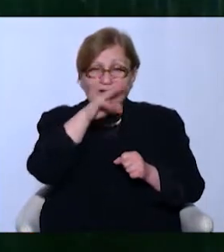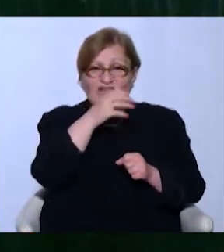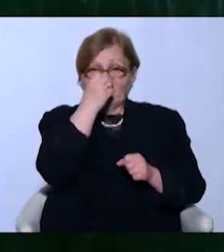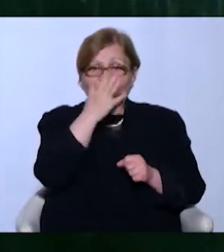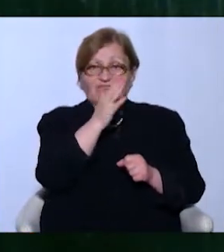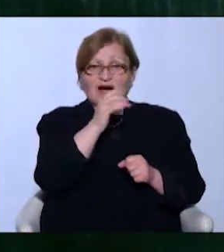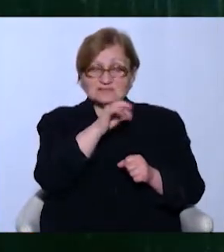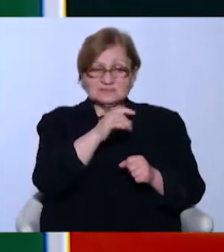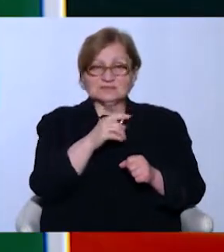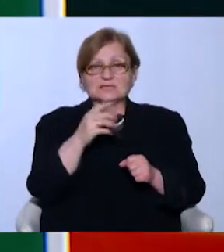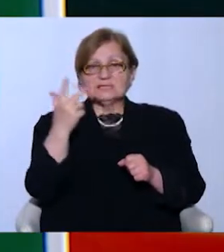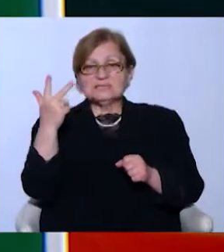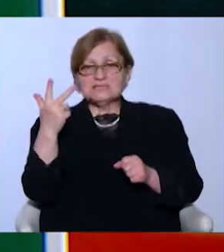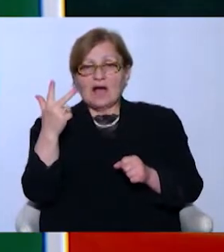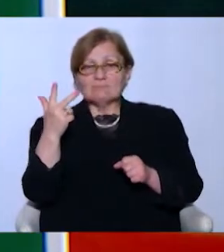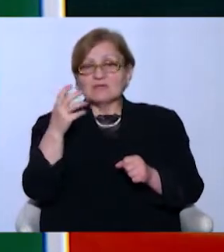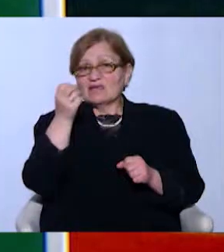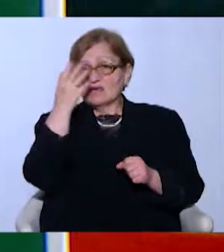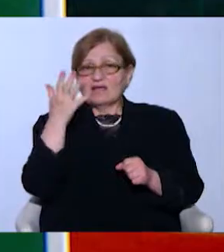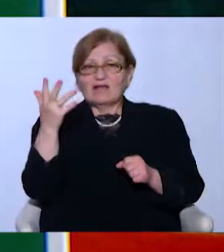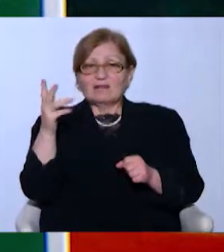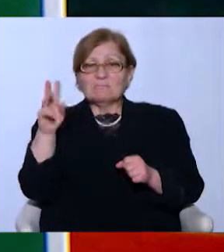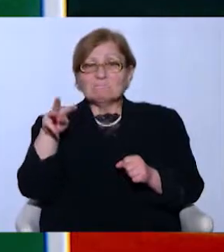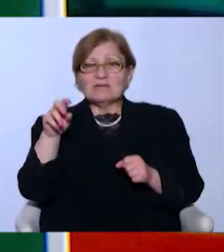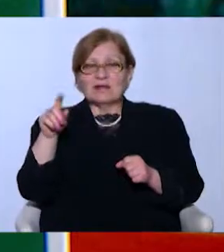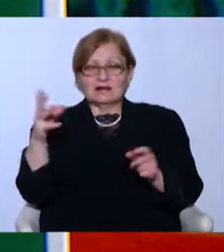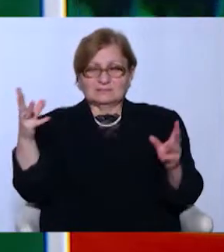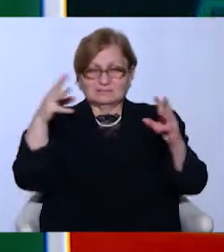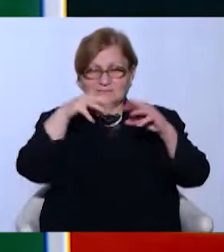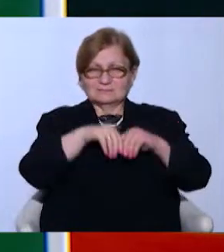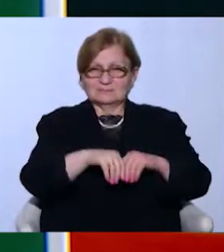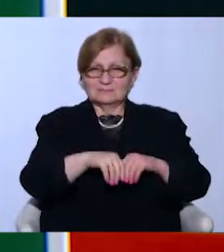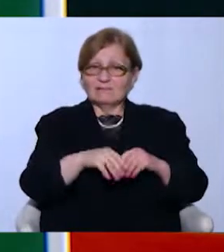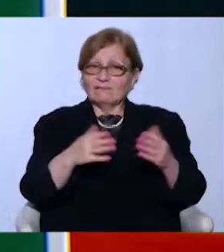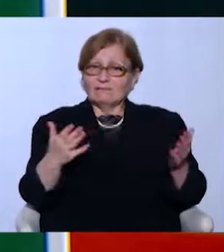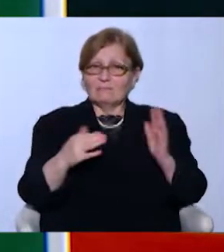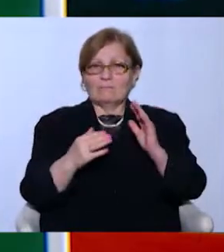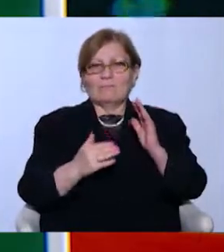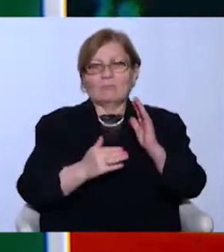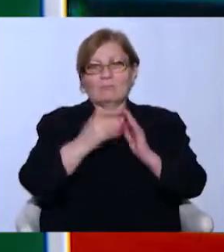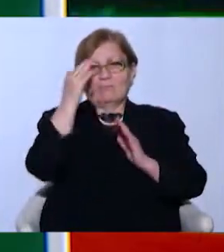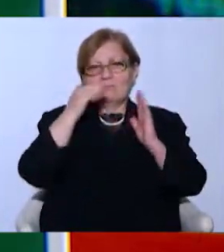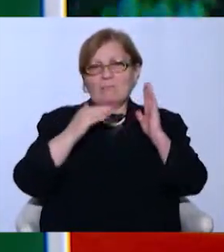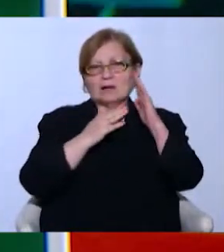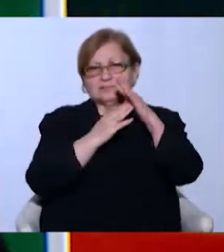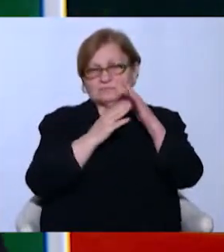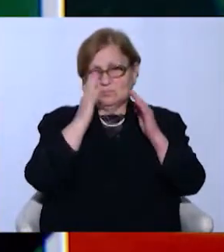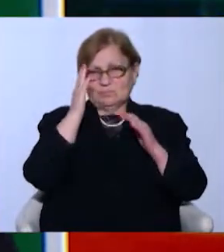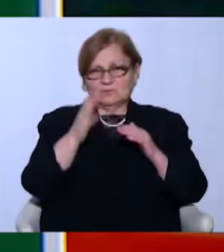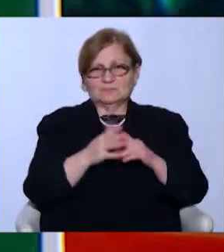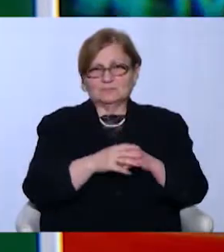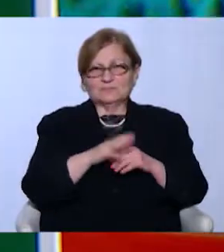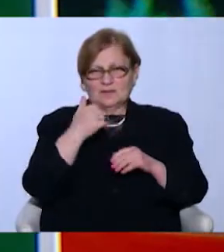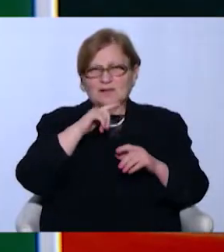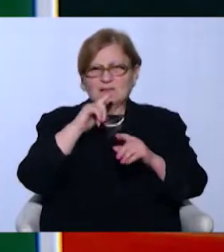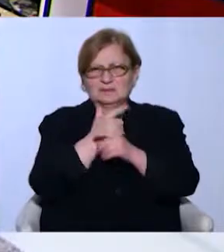3 მიხაკი, აი ესეთი იქნება ყველაზე მაქსიმალური რაოდენობა თაიგულების. კიდევ ერთხელ მინდა ეს რომ